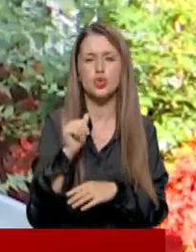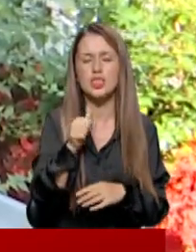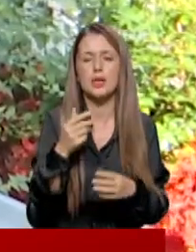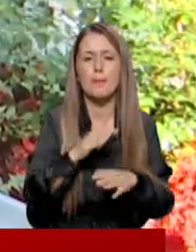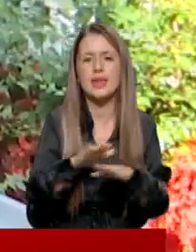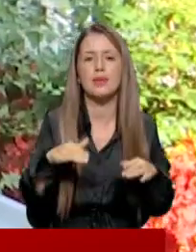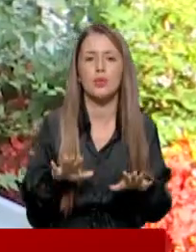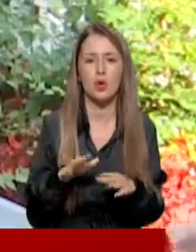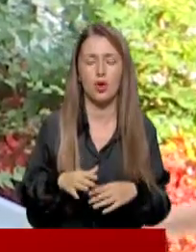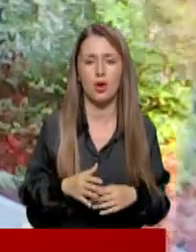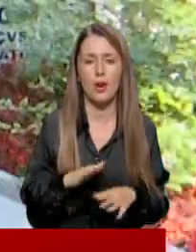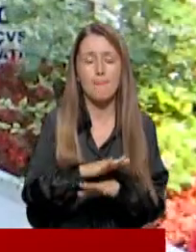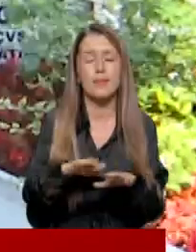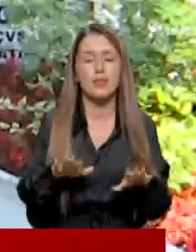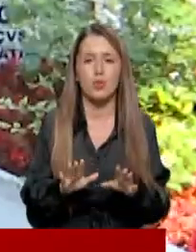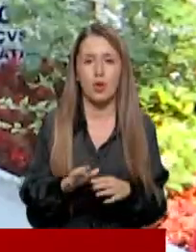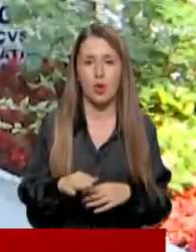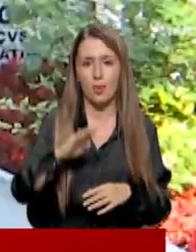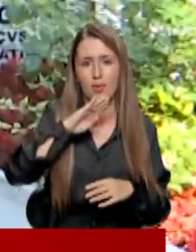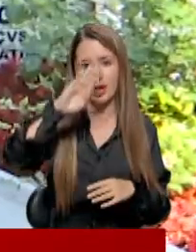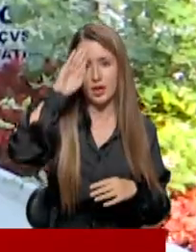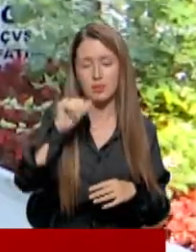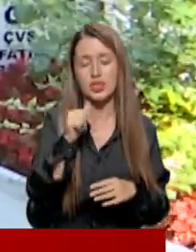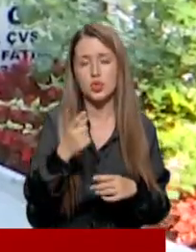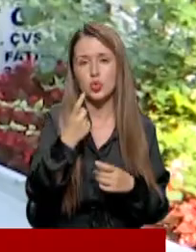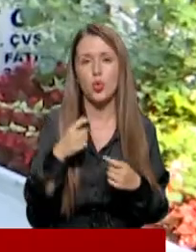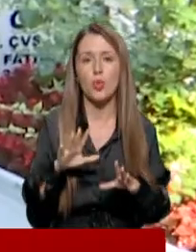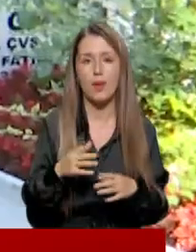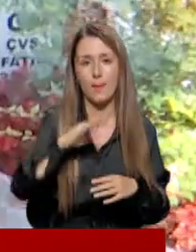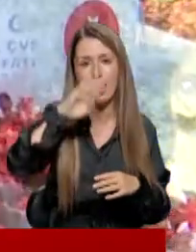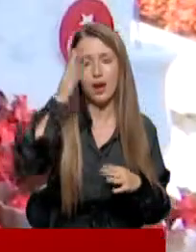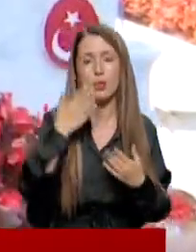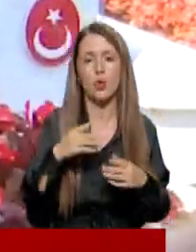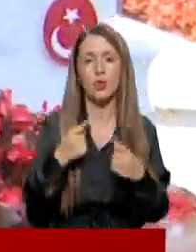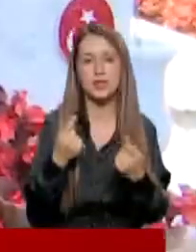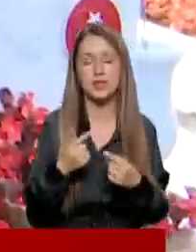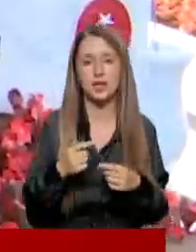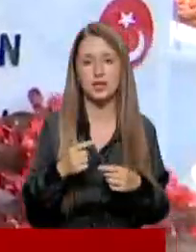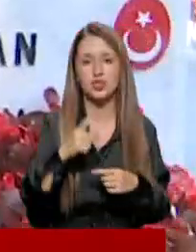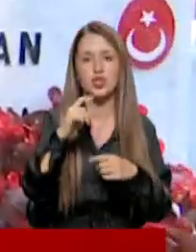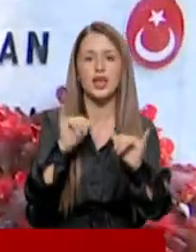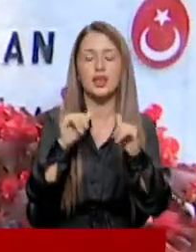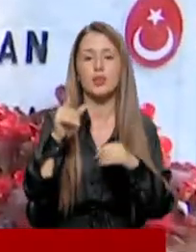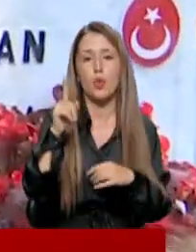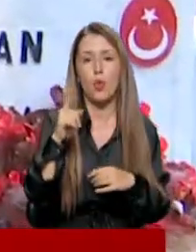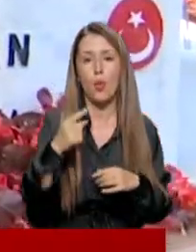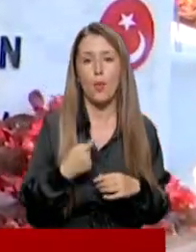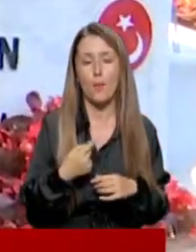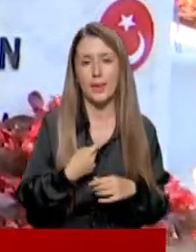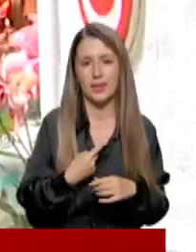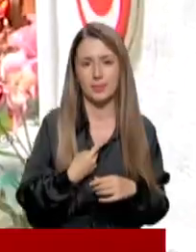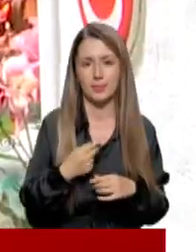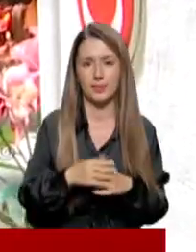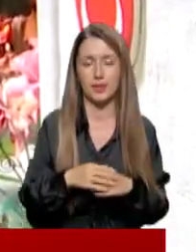hiç. Tükenmek bilmiyor. Bayram, hiç sorma. Biz bayram yok bize zaten. Cennetim o benim. O benim